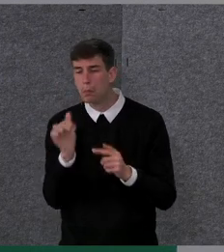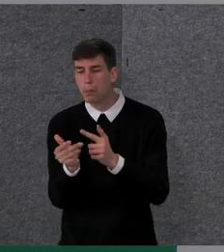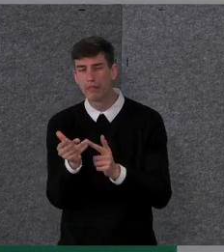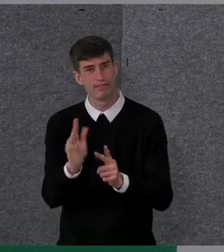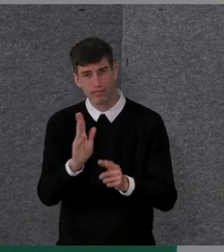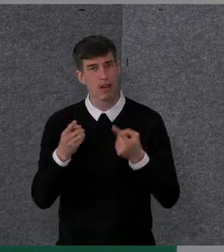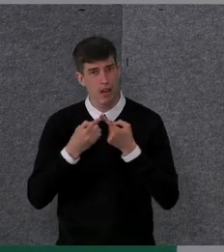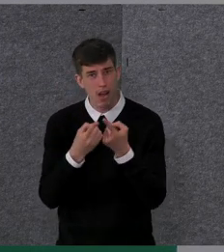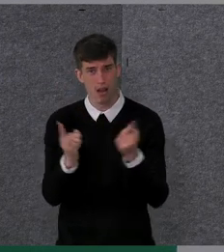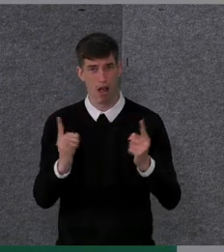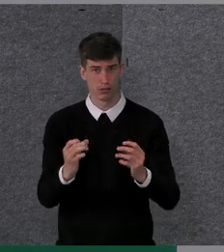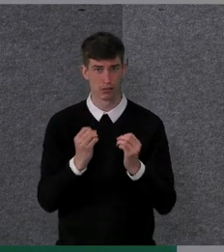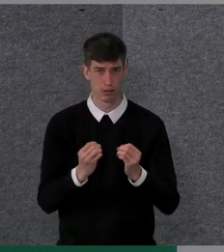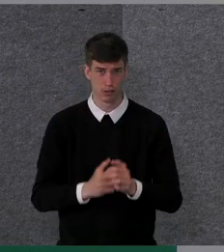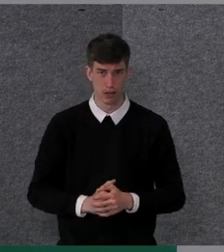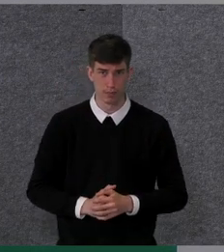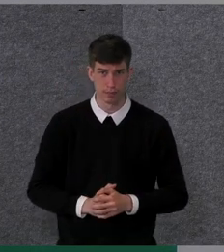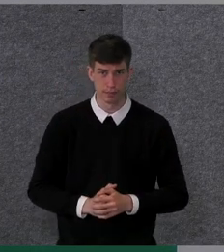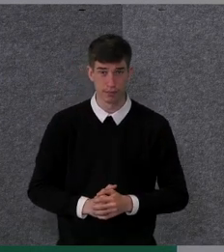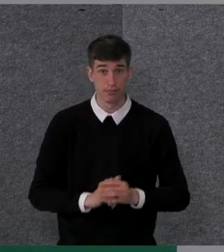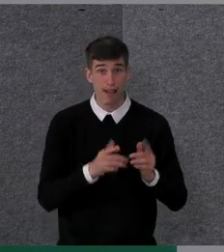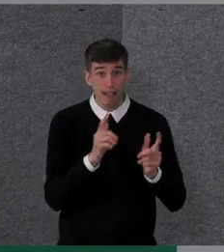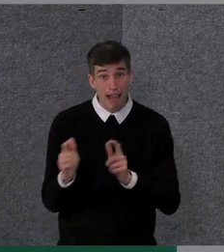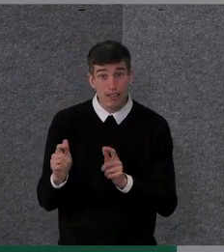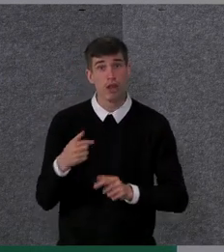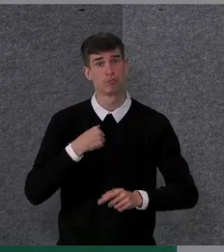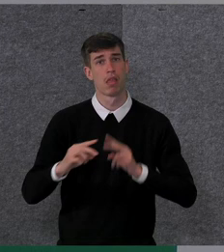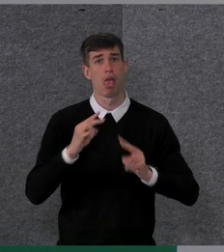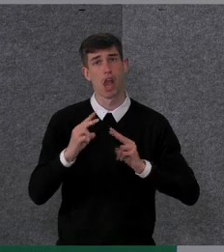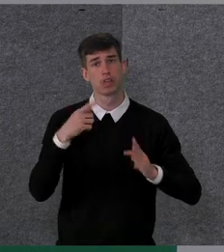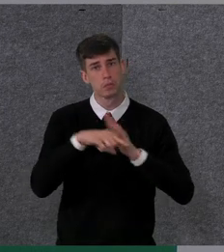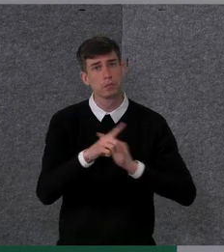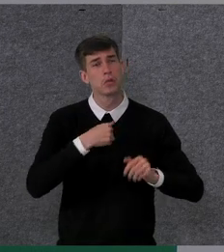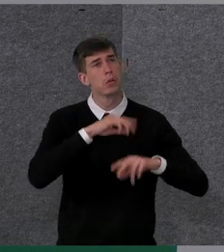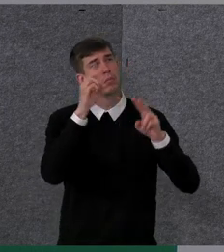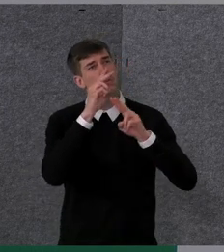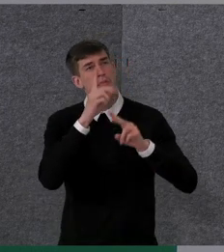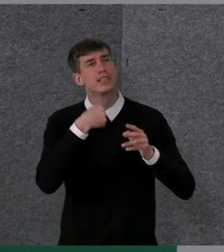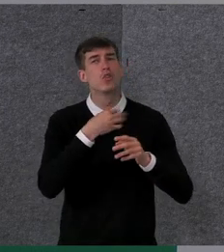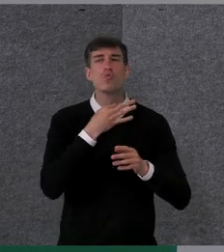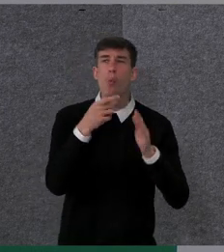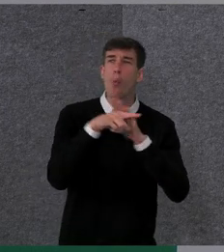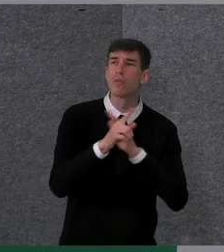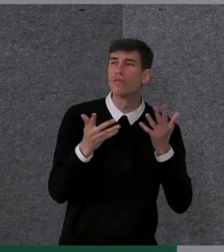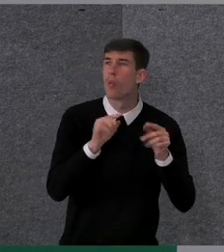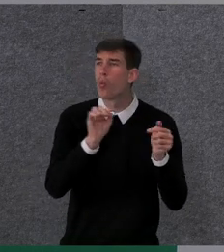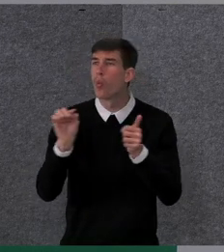alle sicher fühlen können. Eine Gesellschaft, in der ich wieder in Restaurants essen kann, ohne nach dem nächsten Notausgang zu